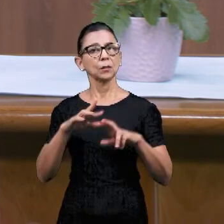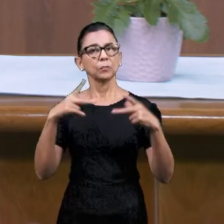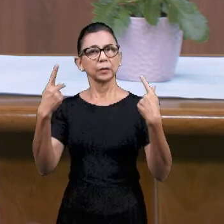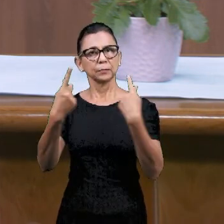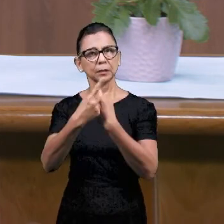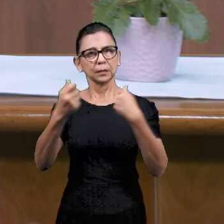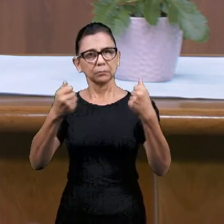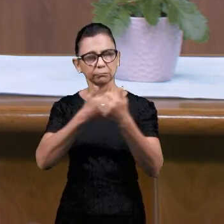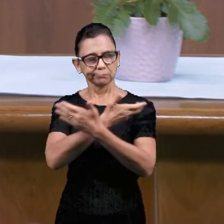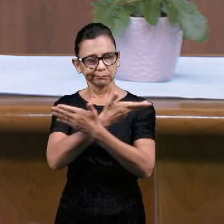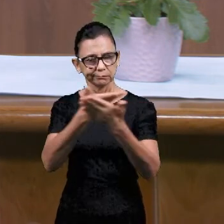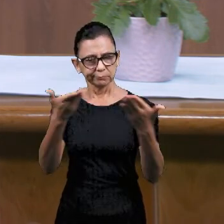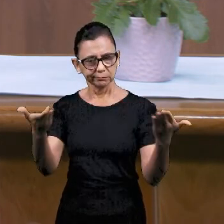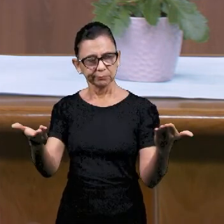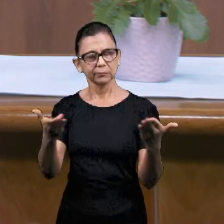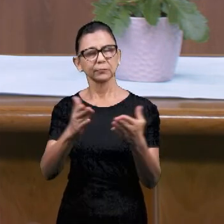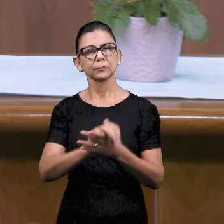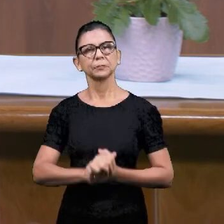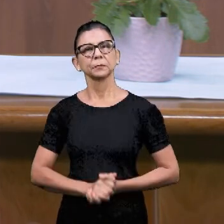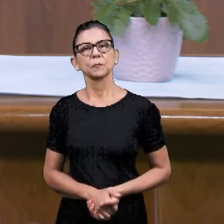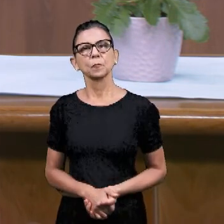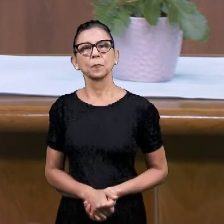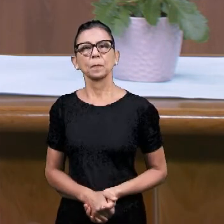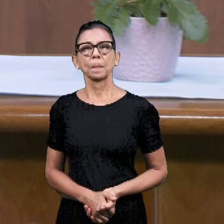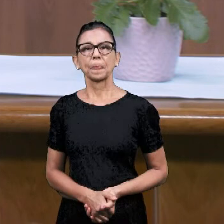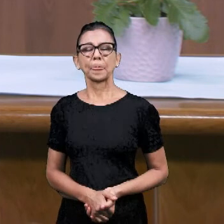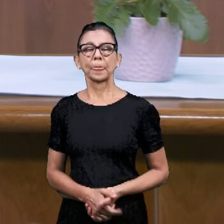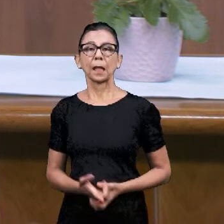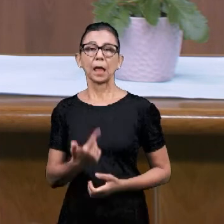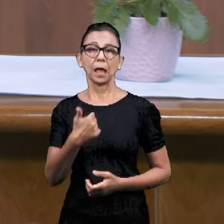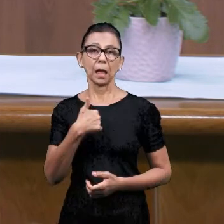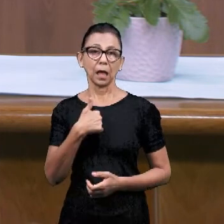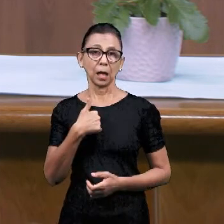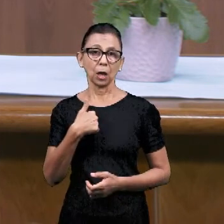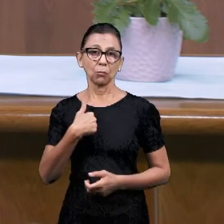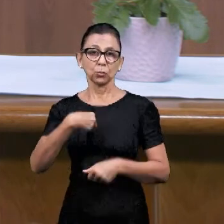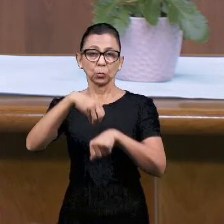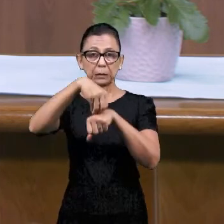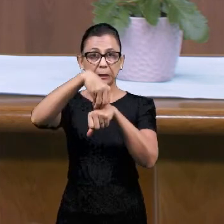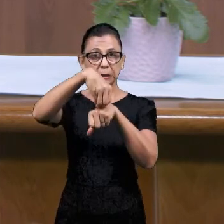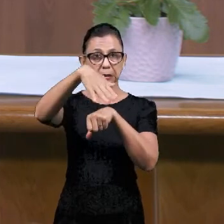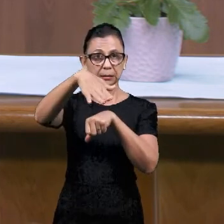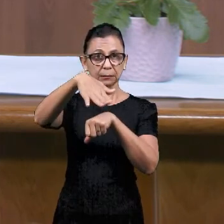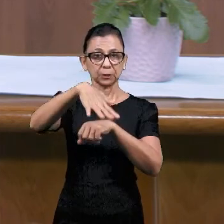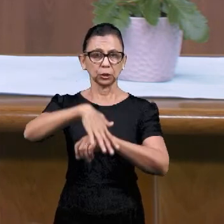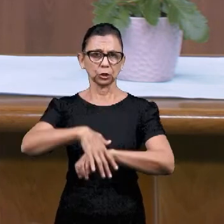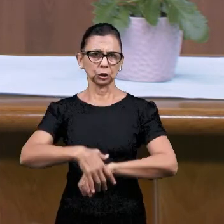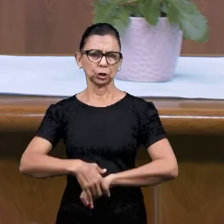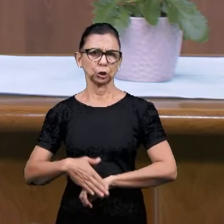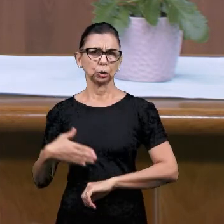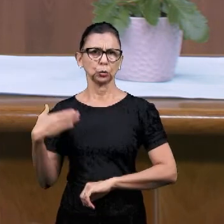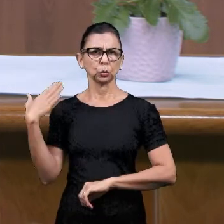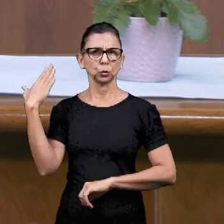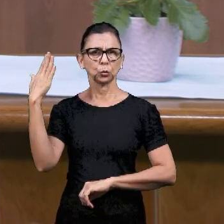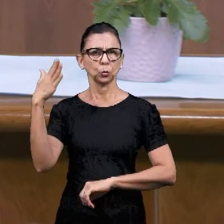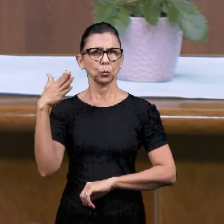presbytère. Et ici, je transmets une parole directe du pasteur